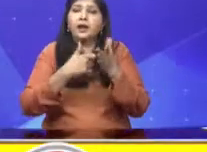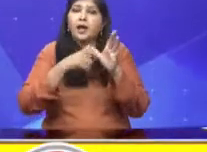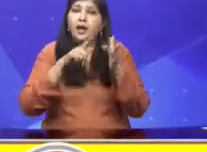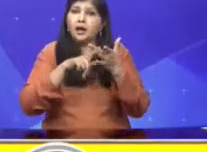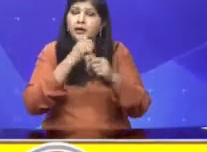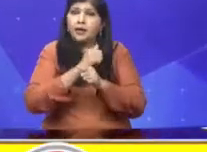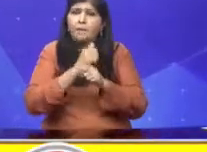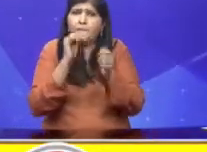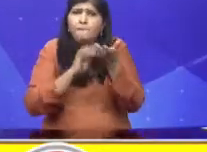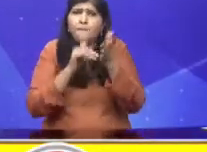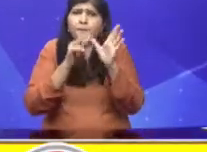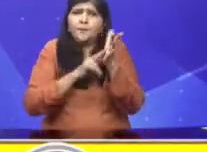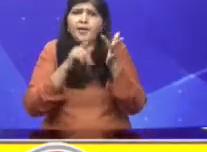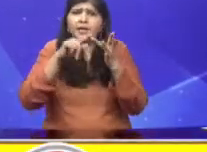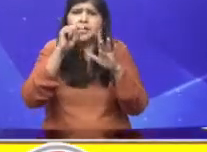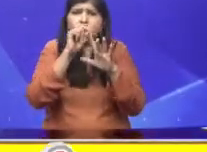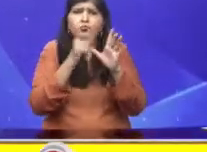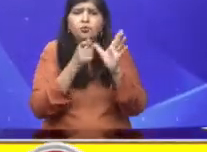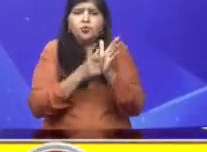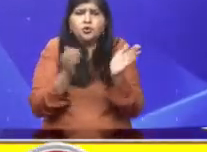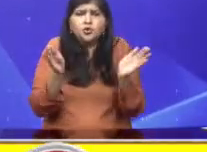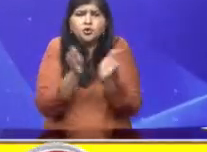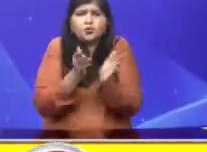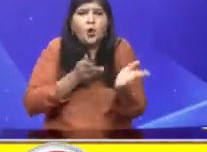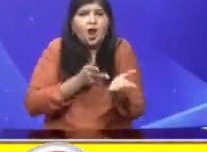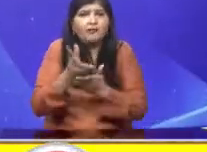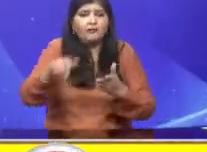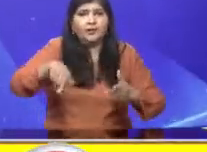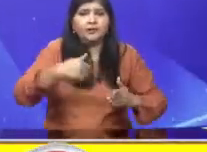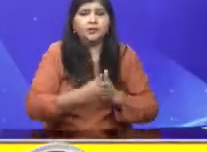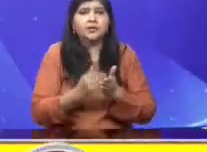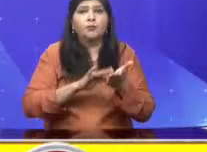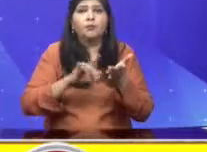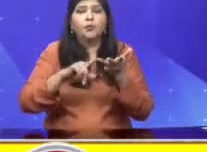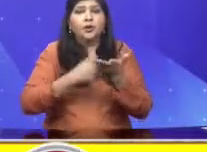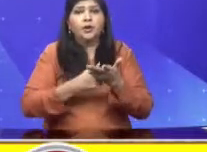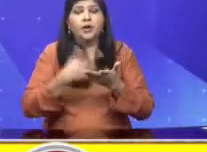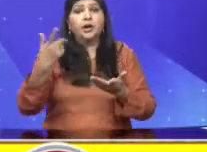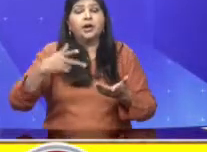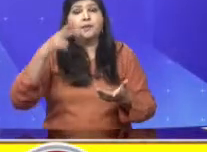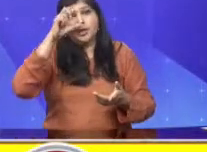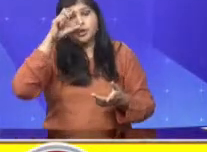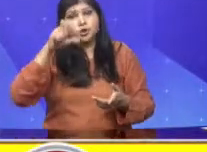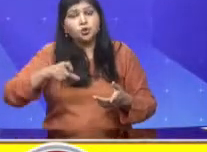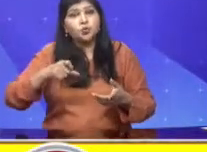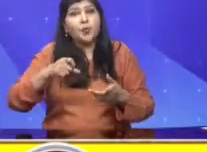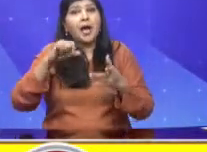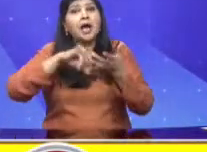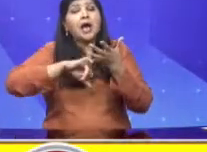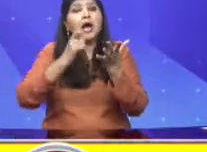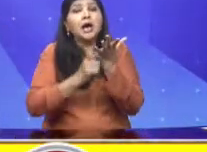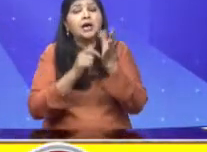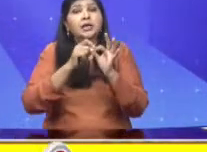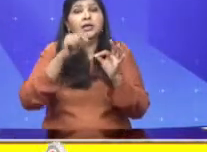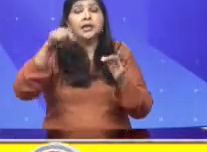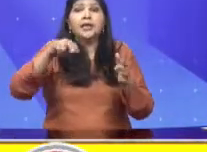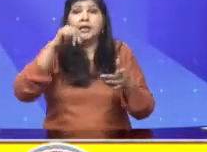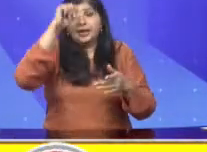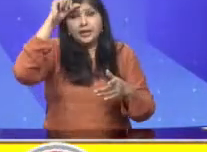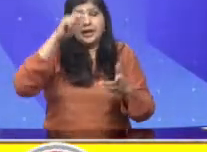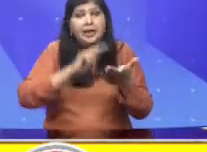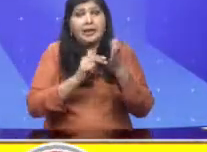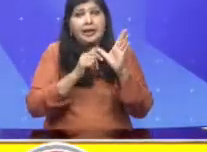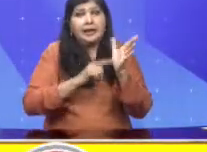मनिपुर का छोटा सा कस्बा, मोयरांग, कभी नेताजी सुभासंदर बोस की इंडियन नेसलर आर्मी